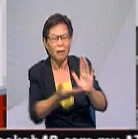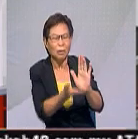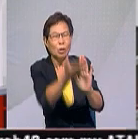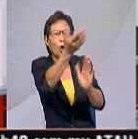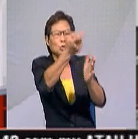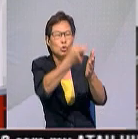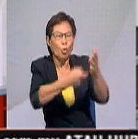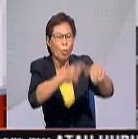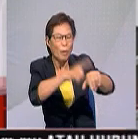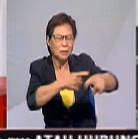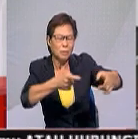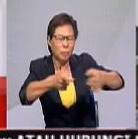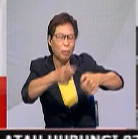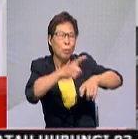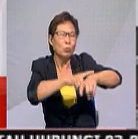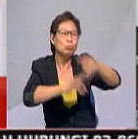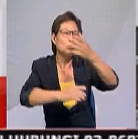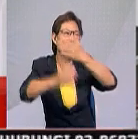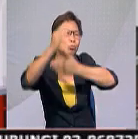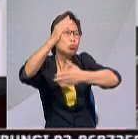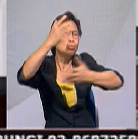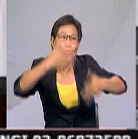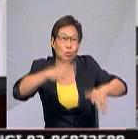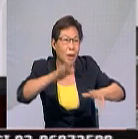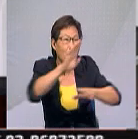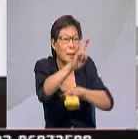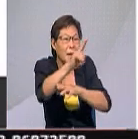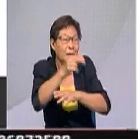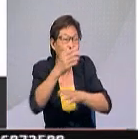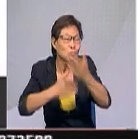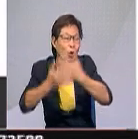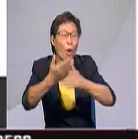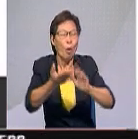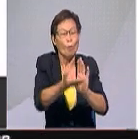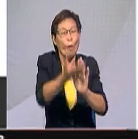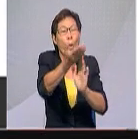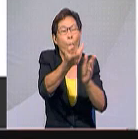kadar tol ketika pentadbiran terdahulu.